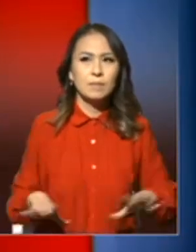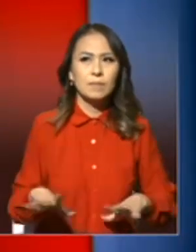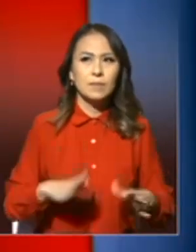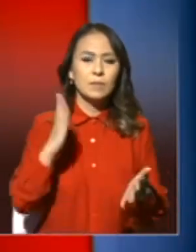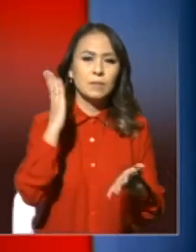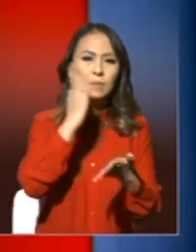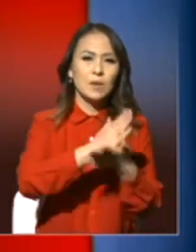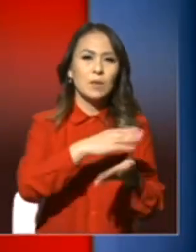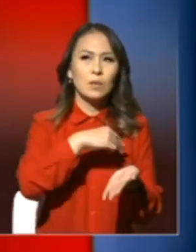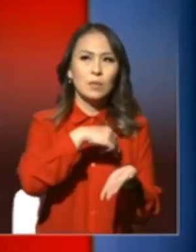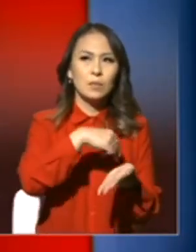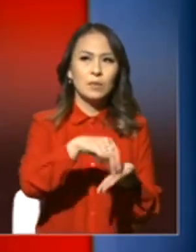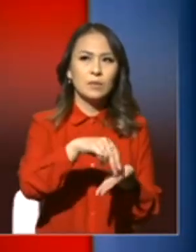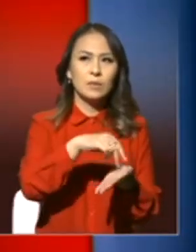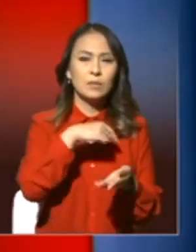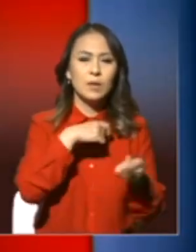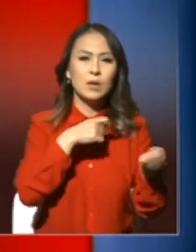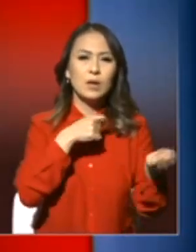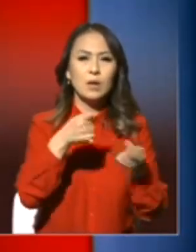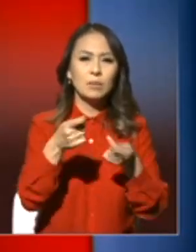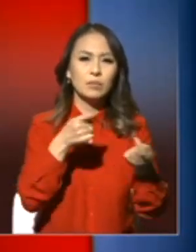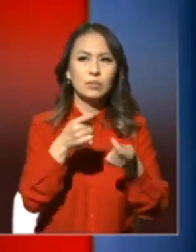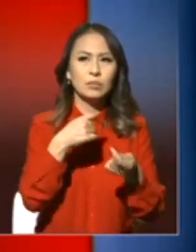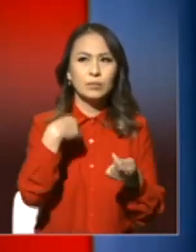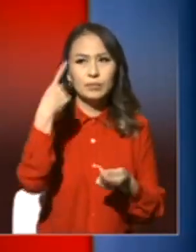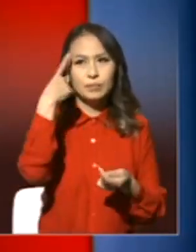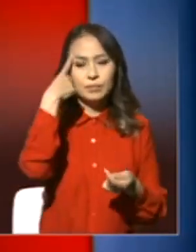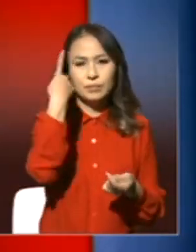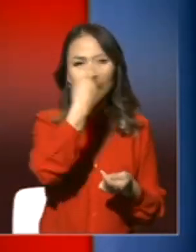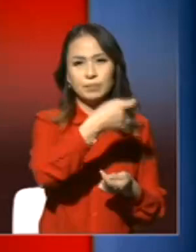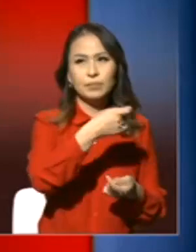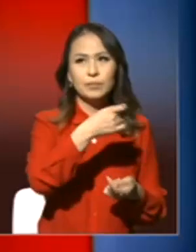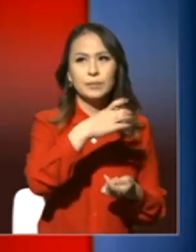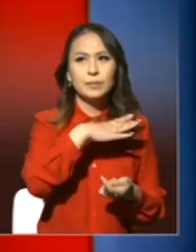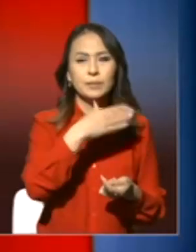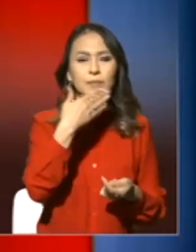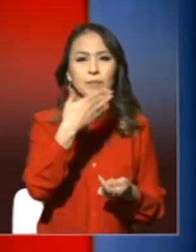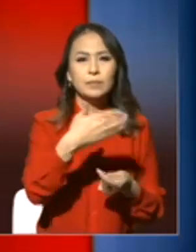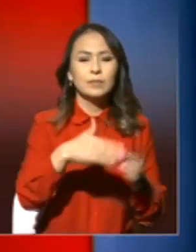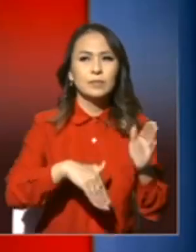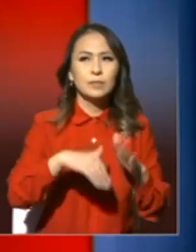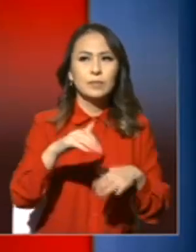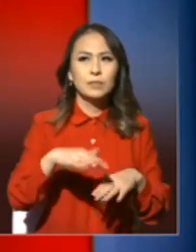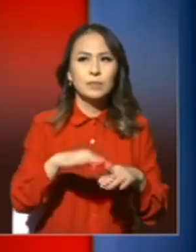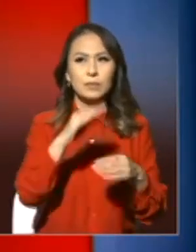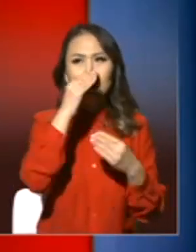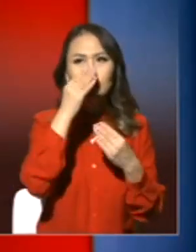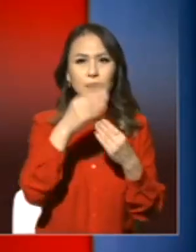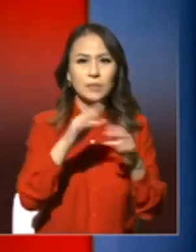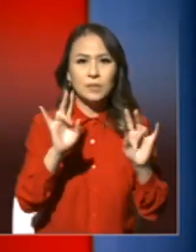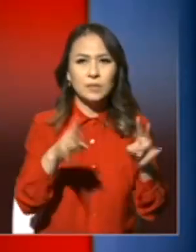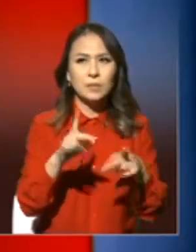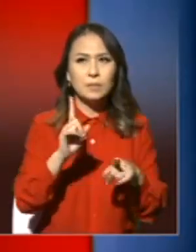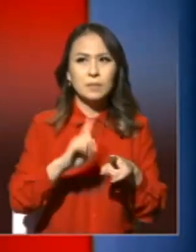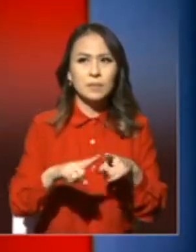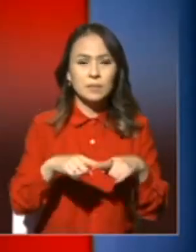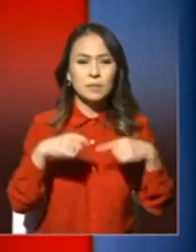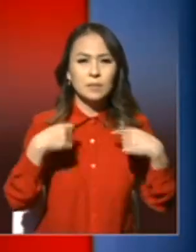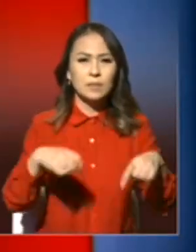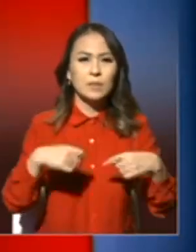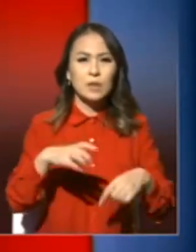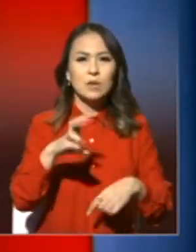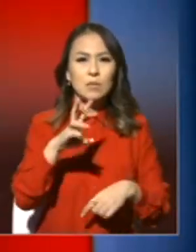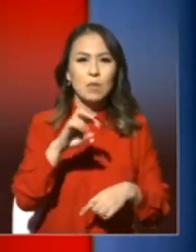сатып алады екен. Кейін біз әкімшікке шығып, әкімшіктерге шығып, өздерінің қорларыңызда бар затты тығып жасыра бермей, тезірек сатыңыздар. Өткізу үшін мына Смол